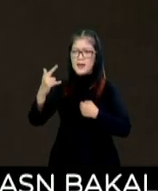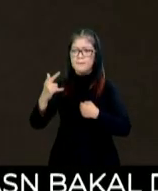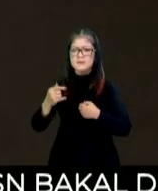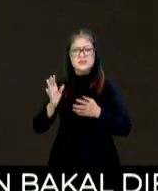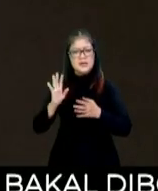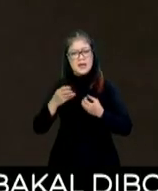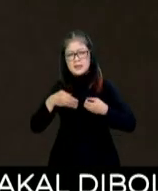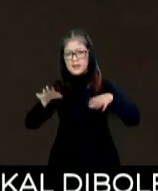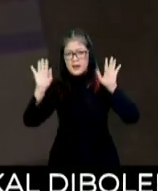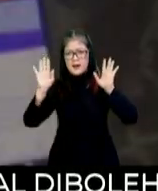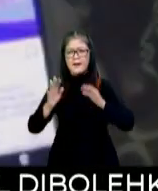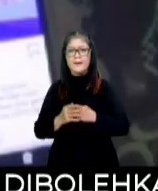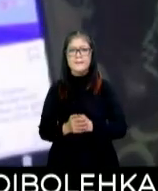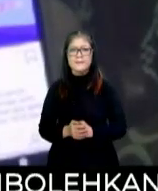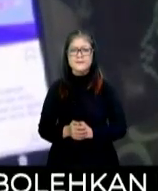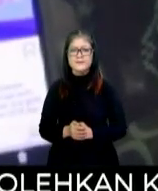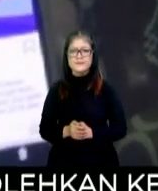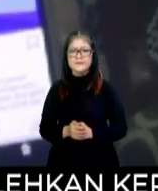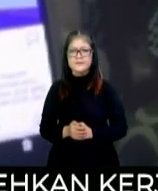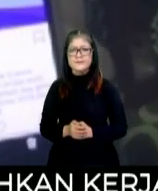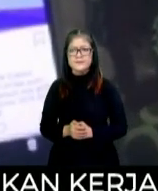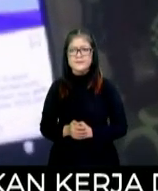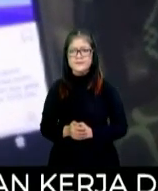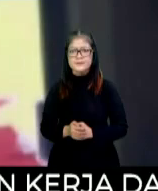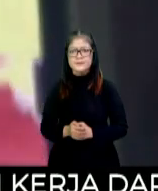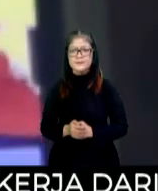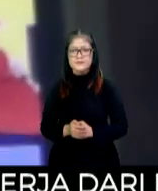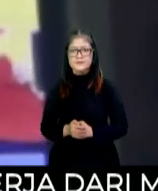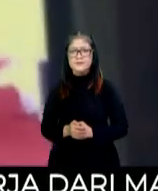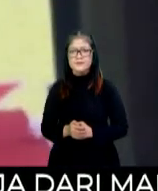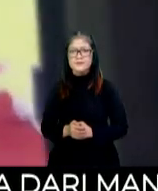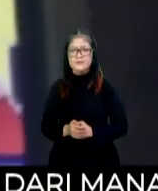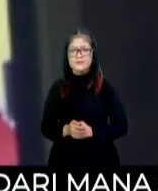Dari Magelang, Puji Hartono melaporkan.